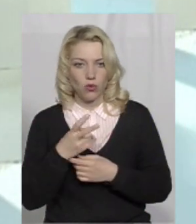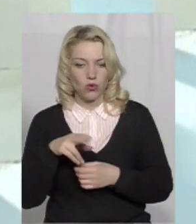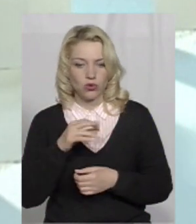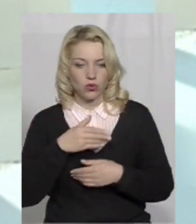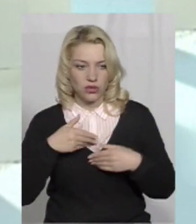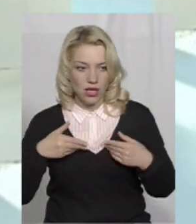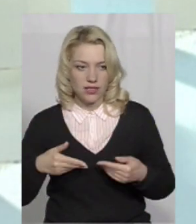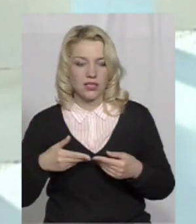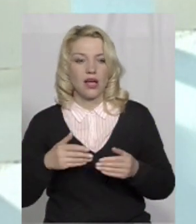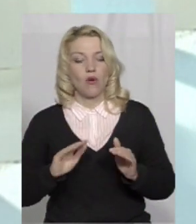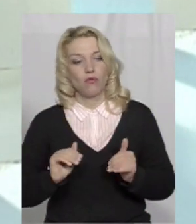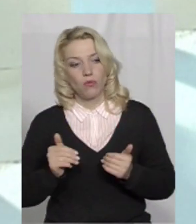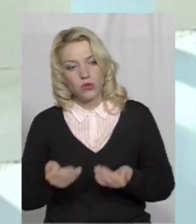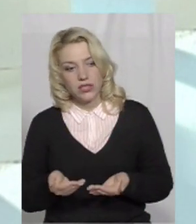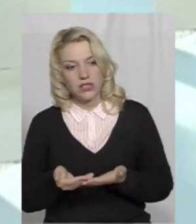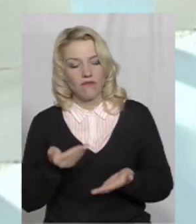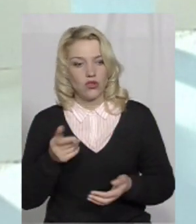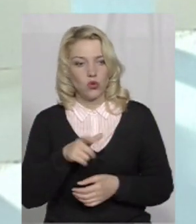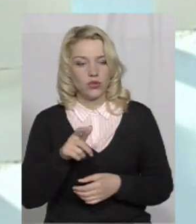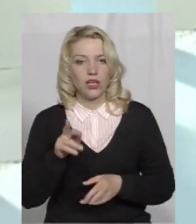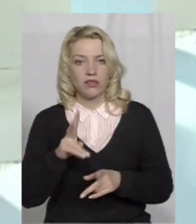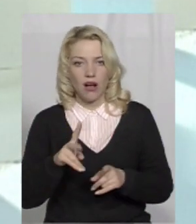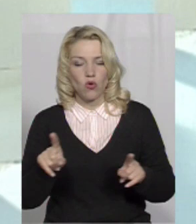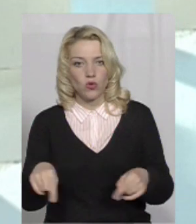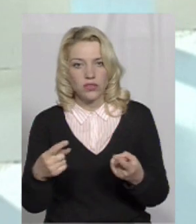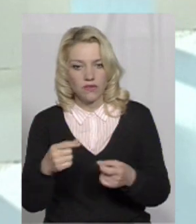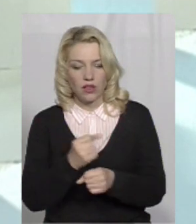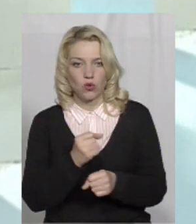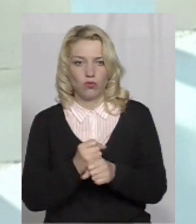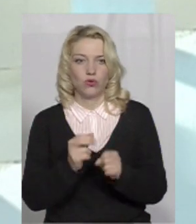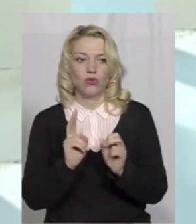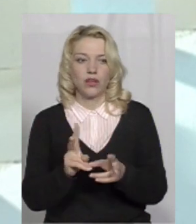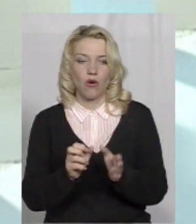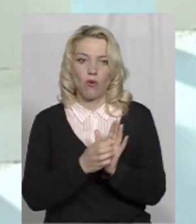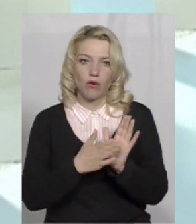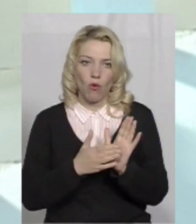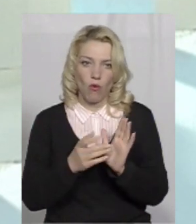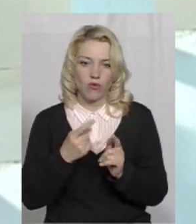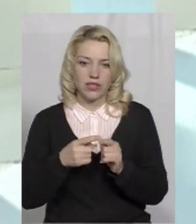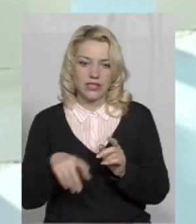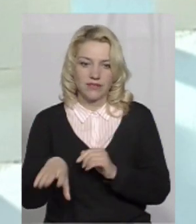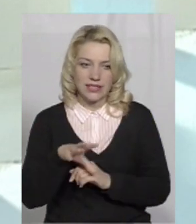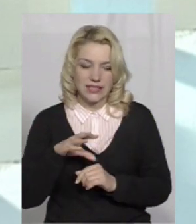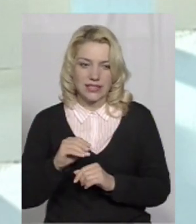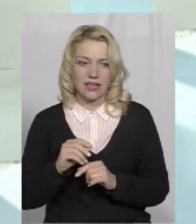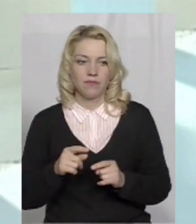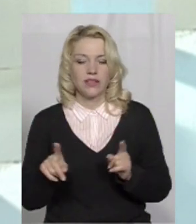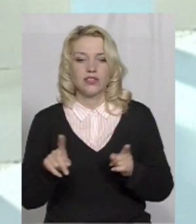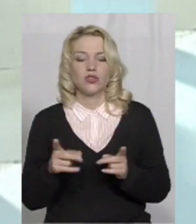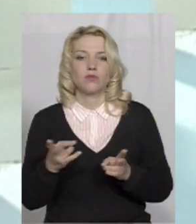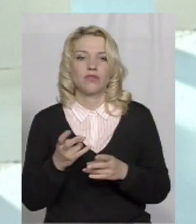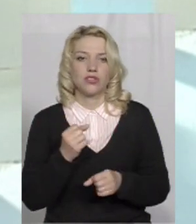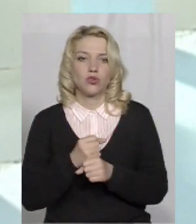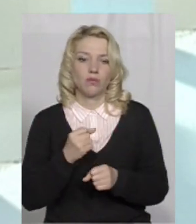до нас пропозиції від людей, як організувати роботу, як обліковувати це все. Все, що